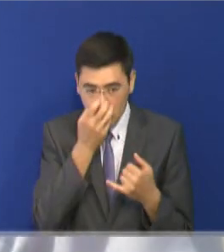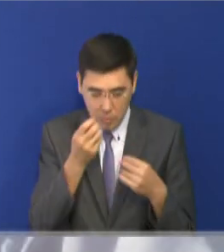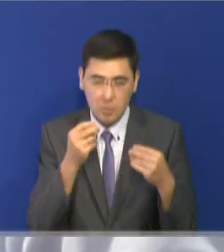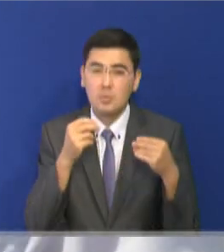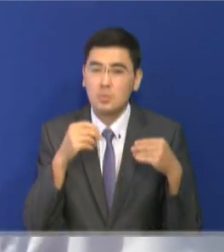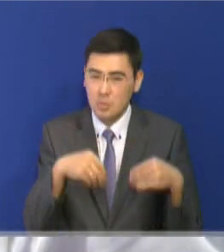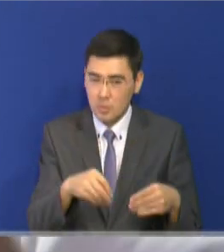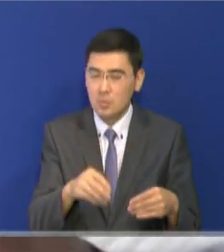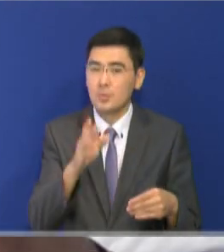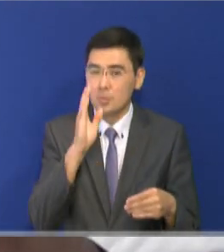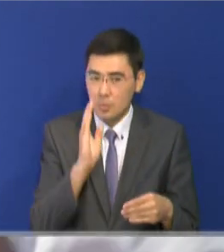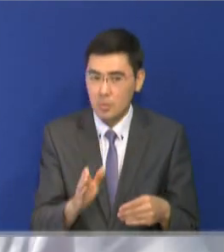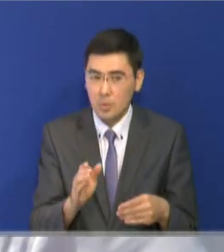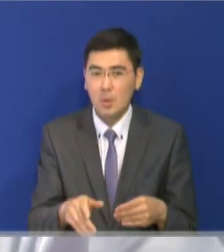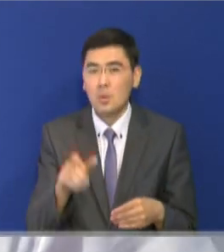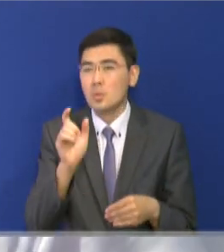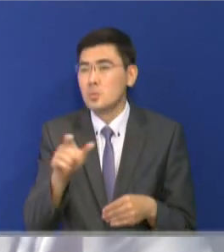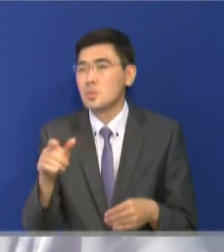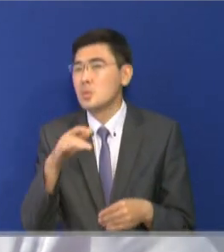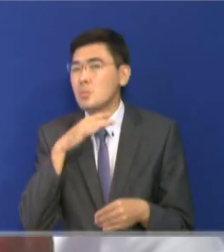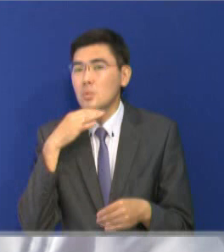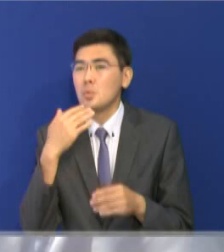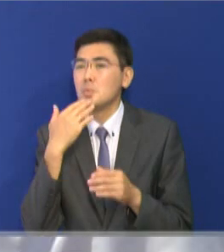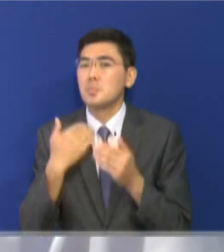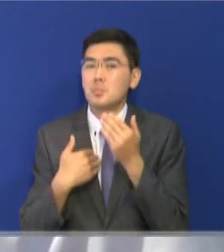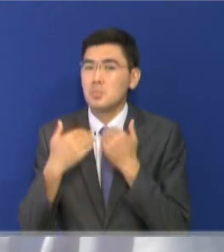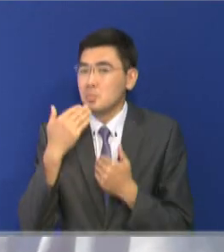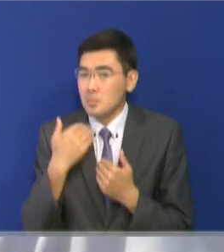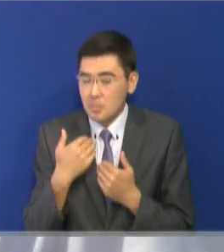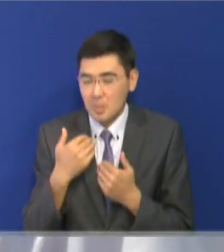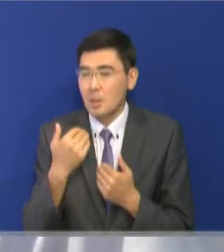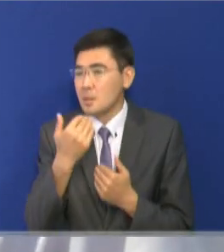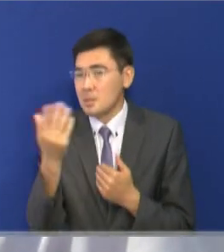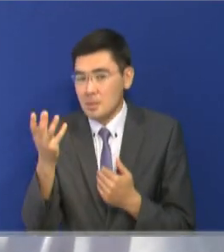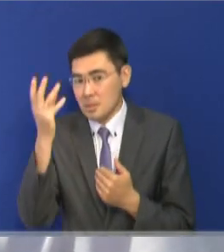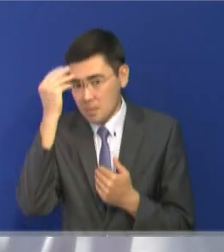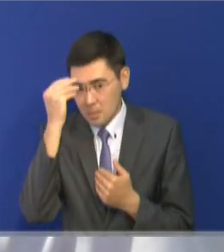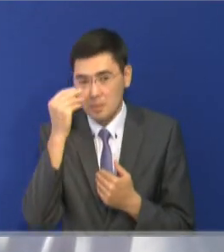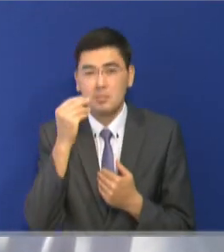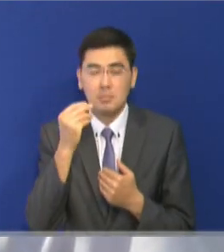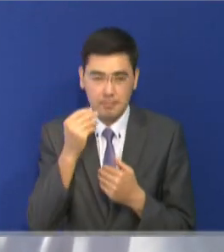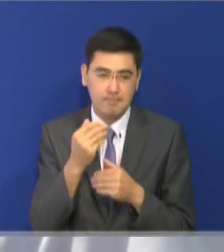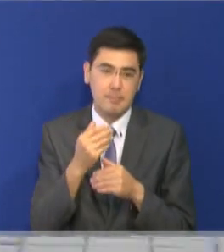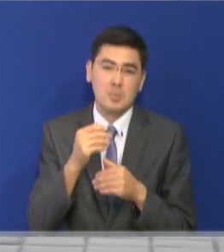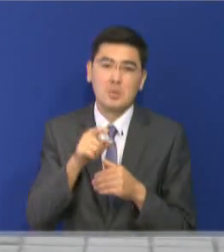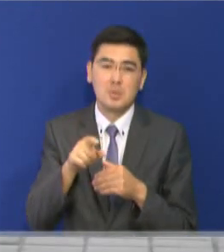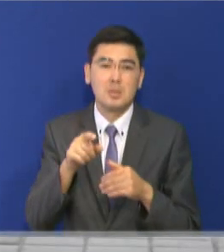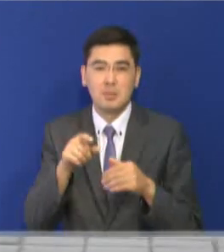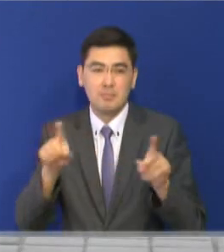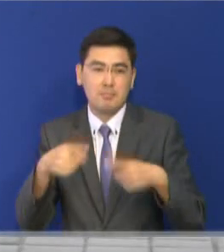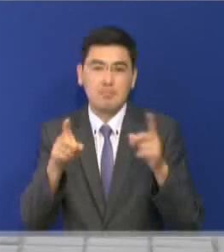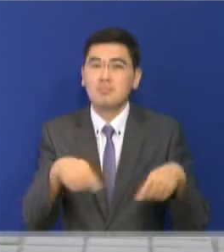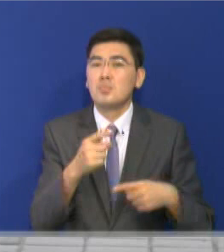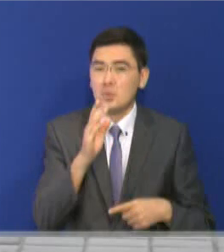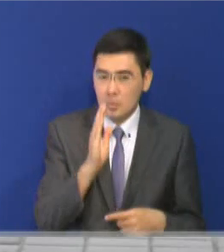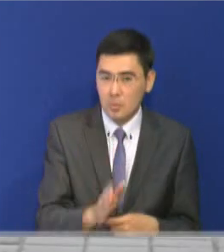басталады. Бұл орайда қала тұрғындарынан да көп сауалдар түскен болатын. Барлығын назарға алып, аталмыш мәселе бойынша жұмыс істеудеміз. Соңғы